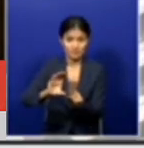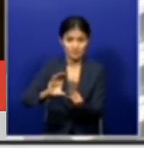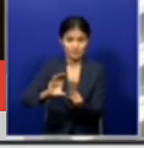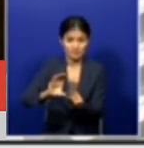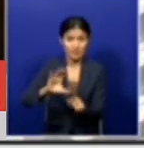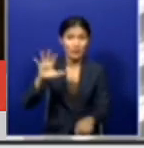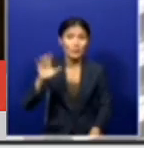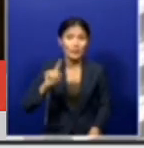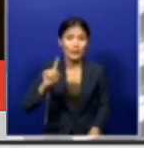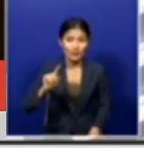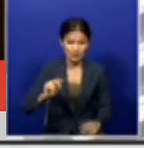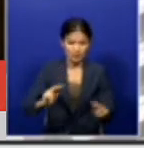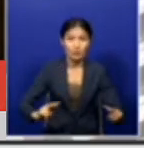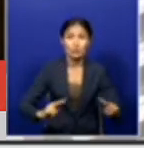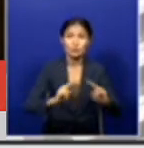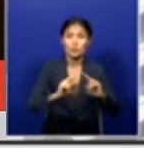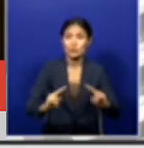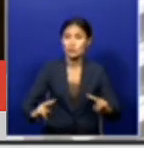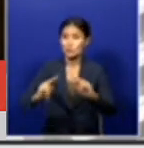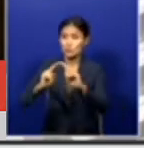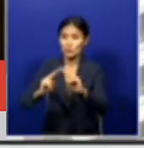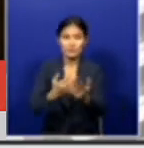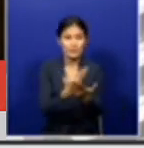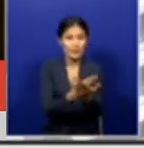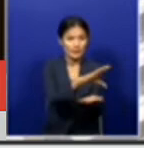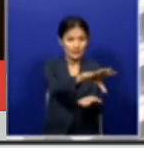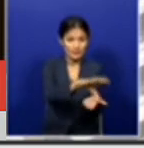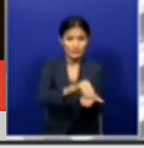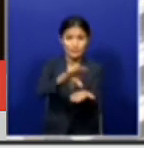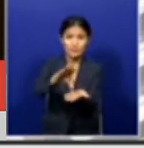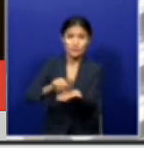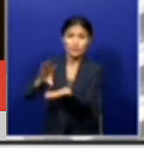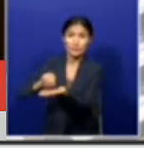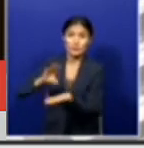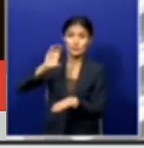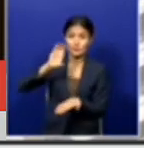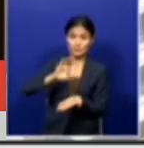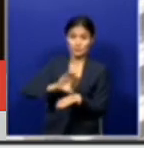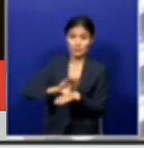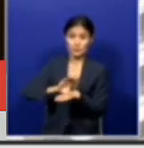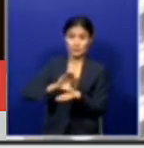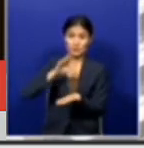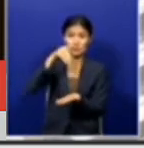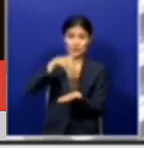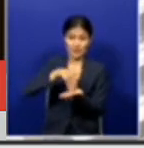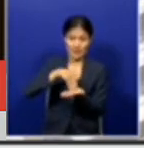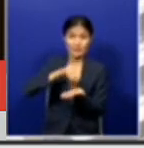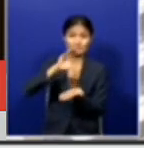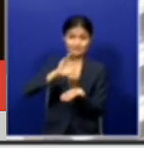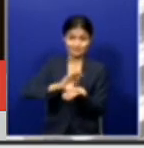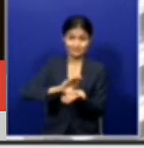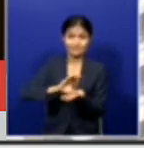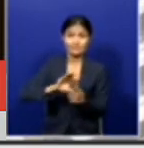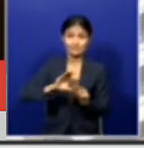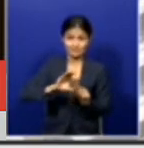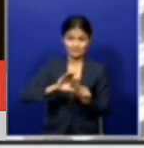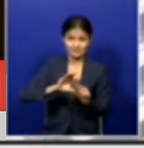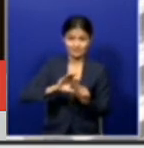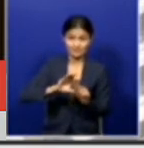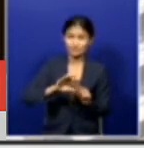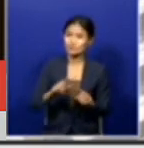บวงกรมต่างๆให้มาอยู่ในงบกลางดังที่ผมได้กราบเรียนในเบื้องต้น